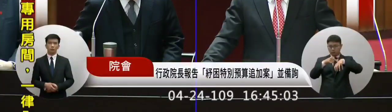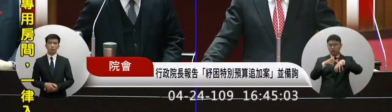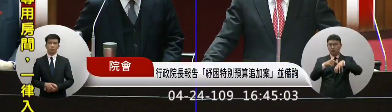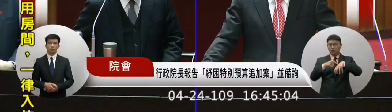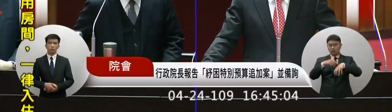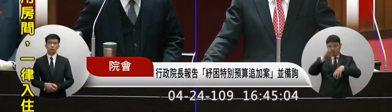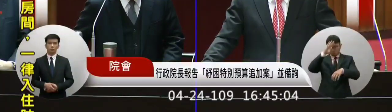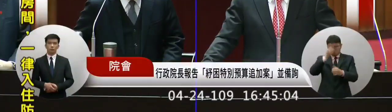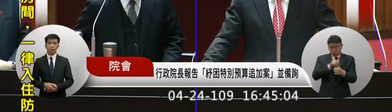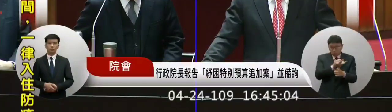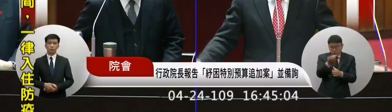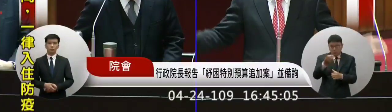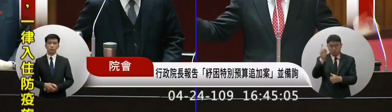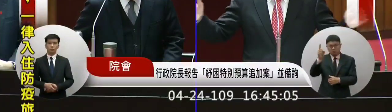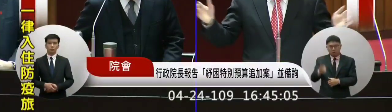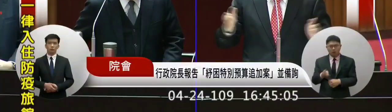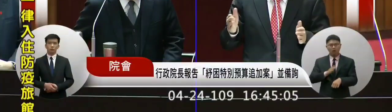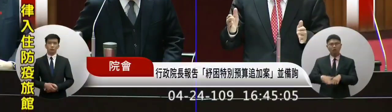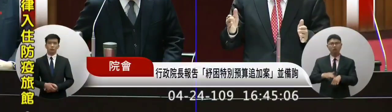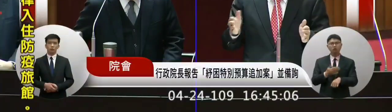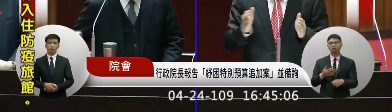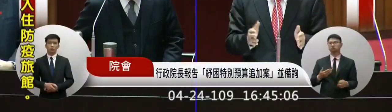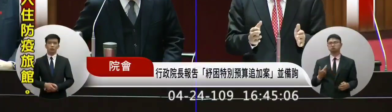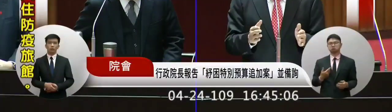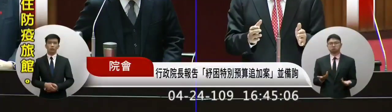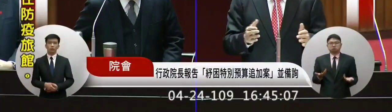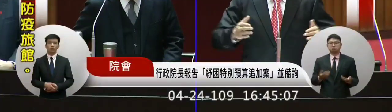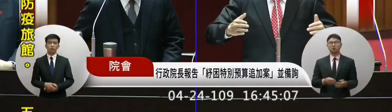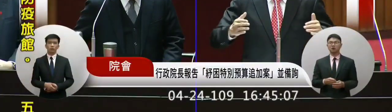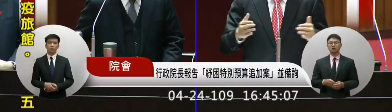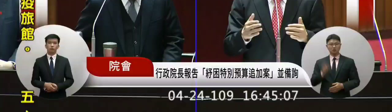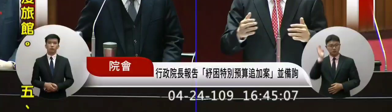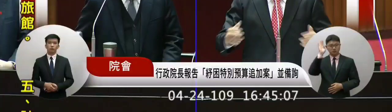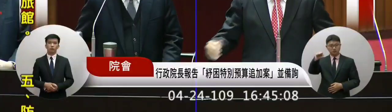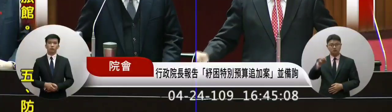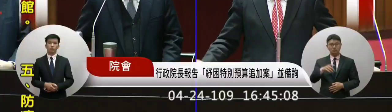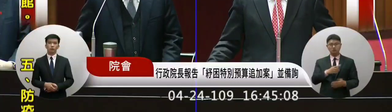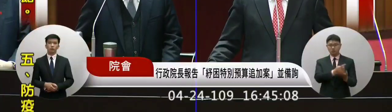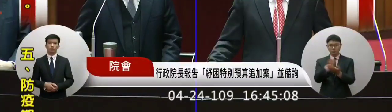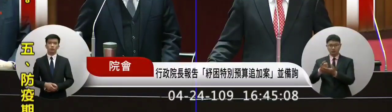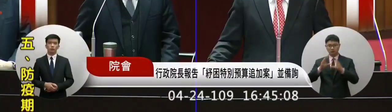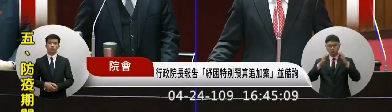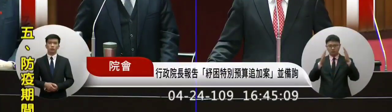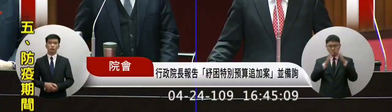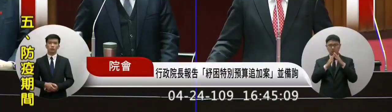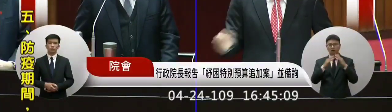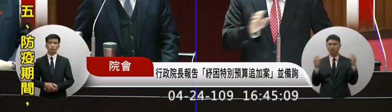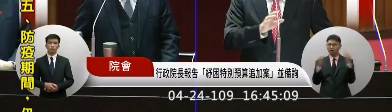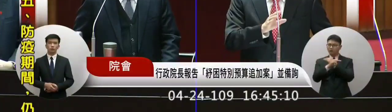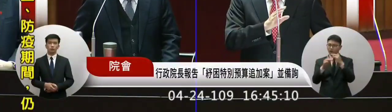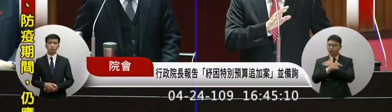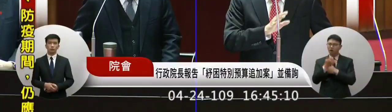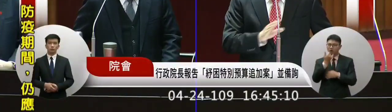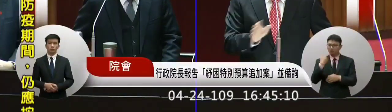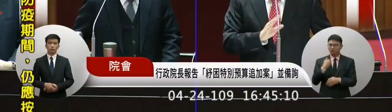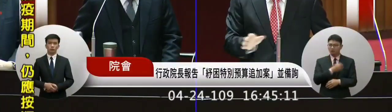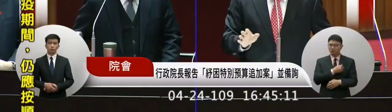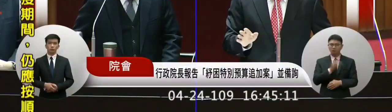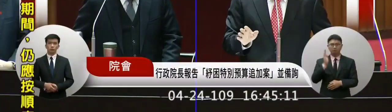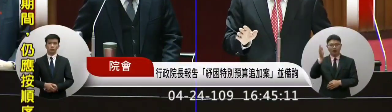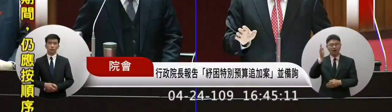完全不晓得。所以在国与国之间，未来可能是一个紧缩的一个情况，